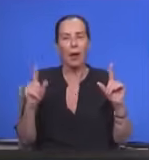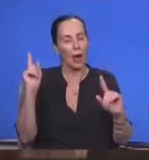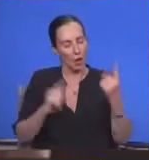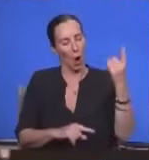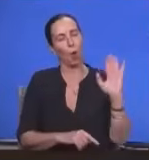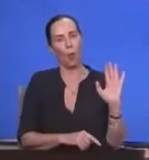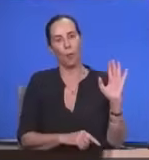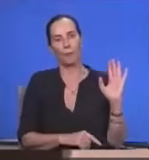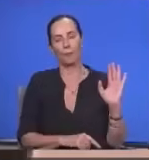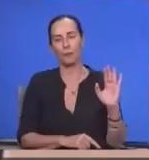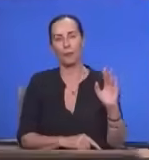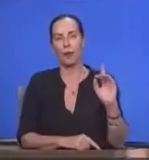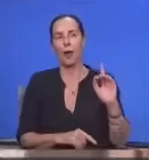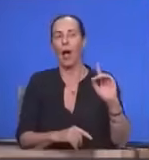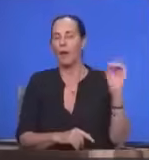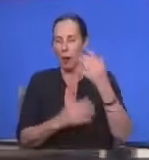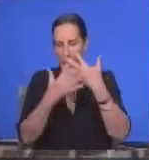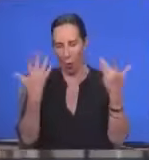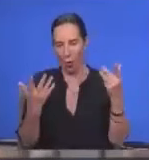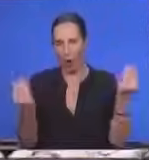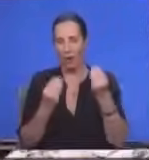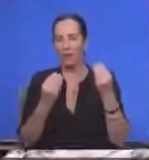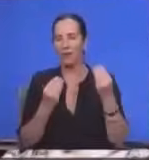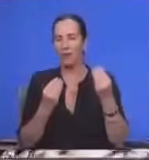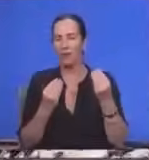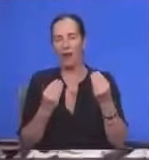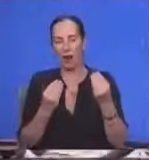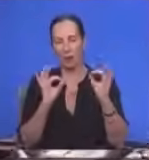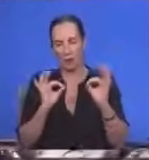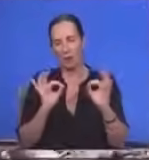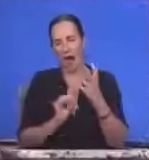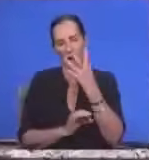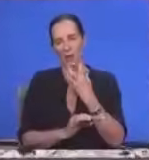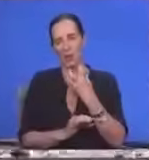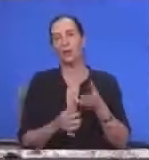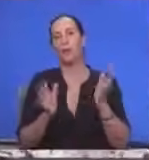במרקש. אבל ברור לכולם כאן שהתמונה הגדולה קודרת ועצובה מאוד.